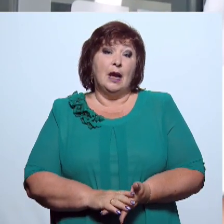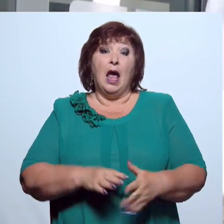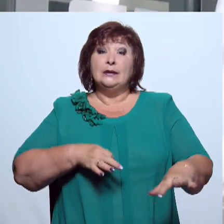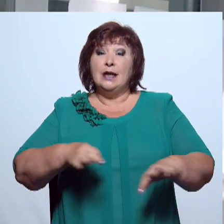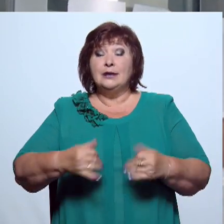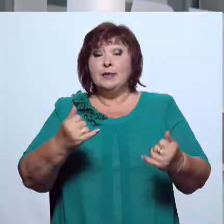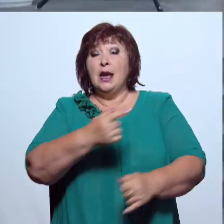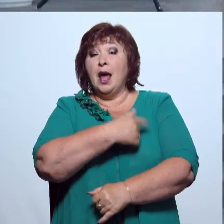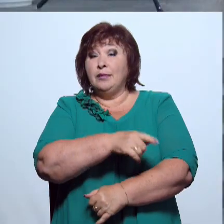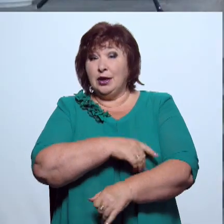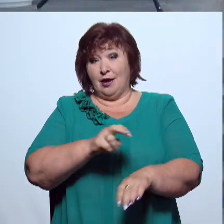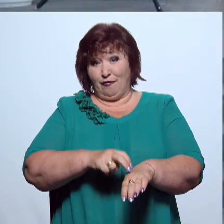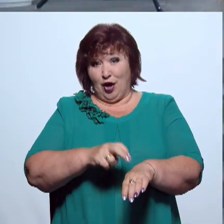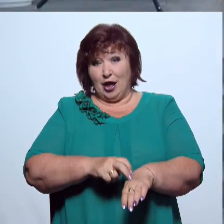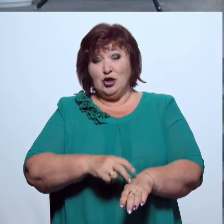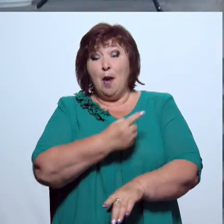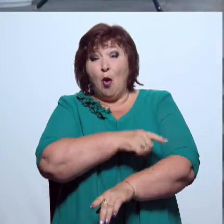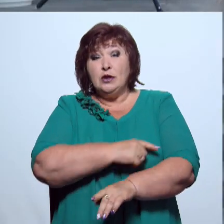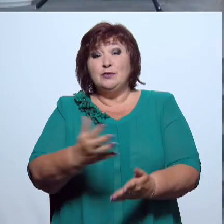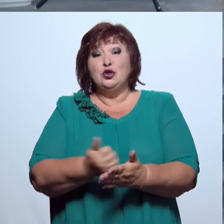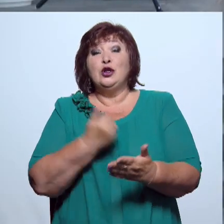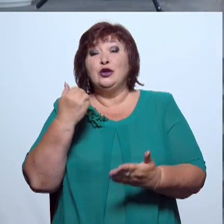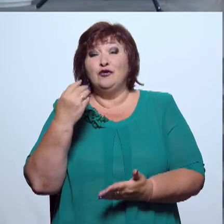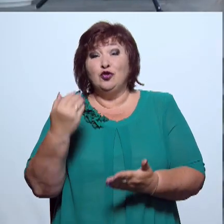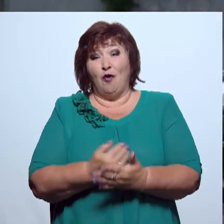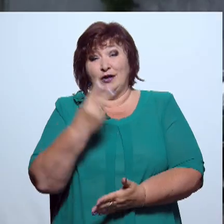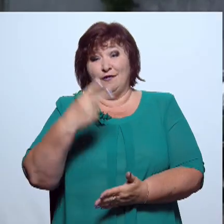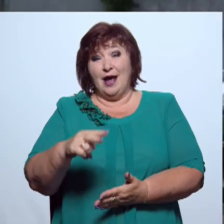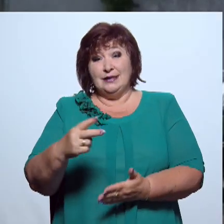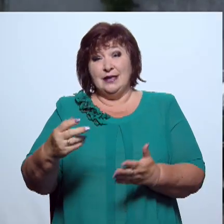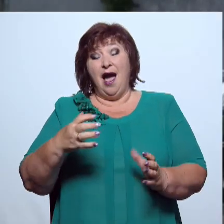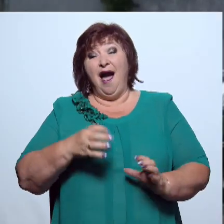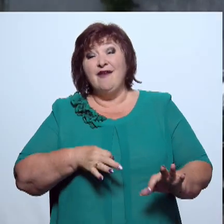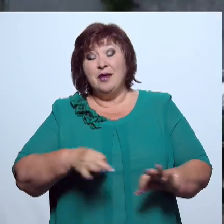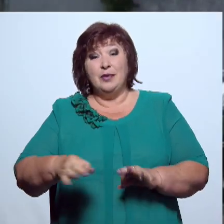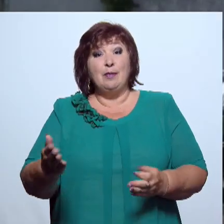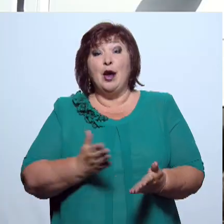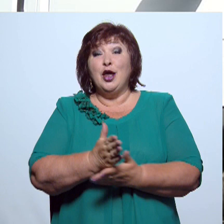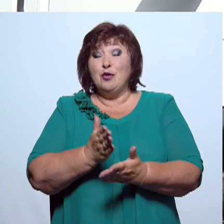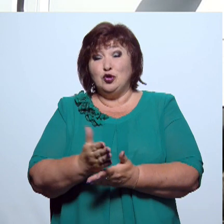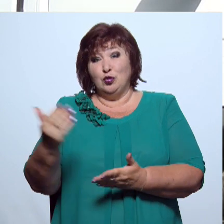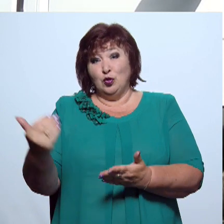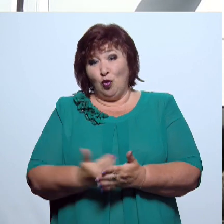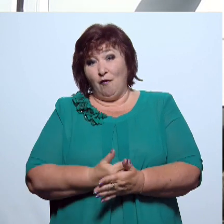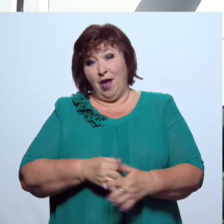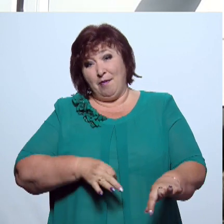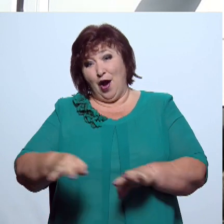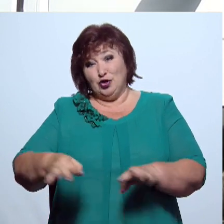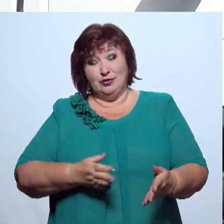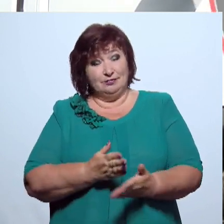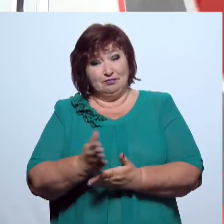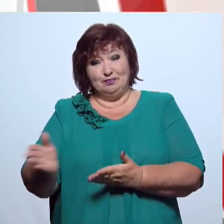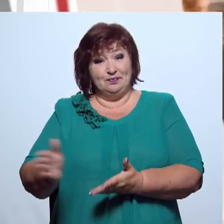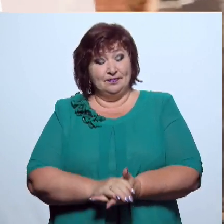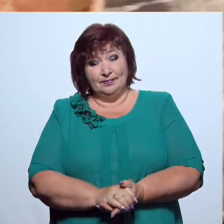Транспорт для медиков. Врачи больниц получили 20 новых автомобилей. По каким маршрутам будут ездить новые машины?